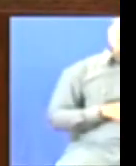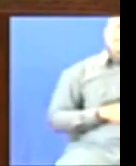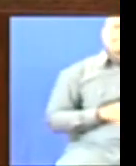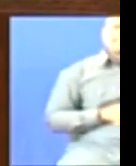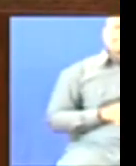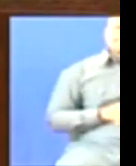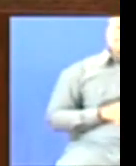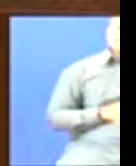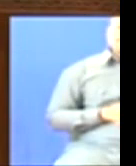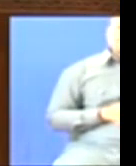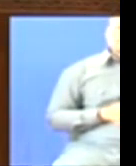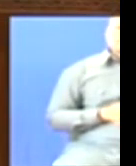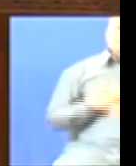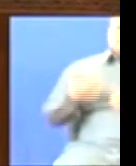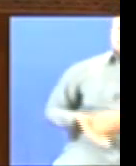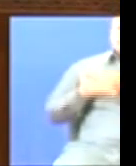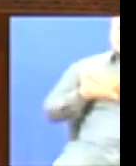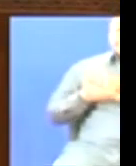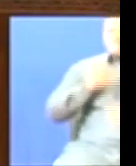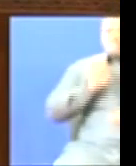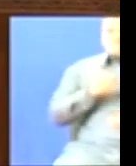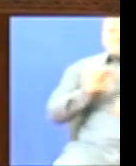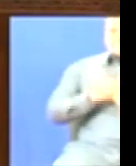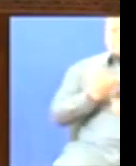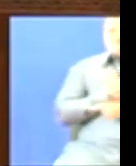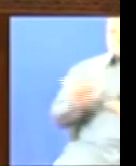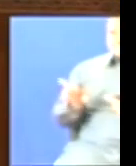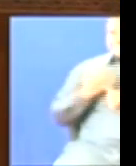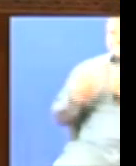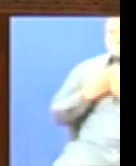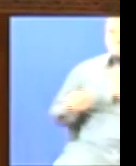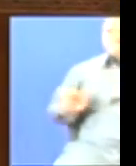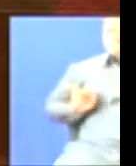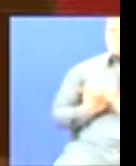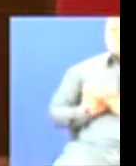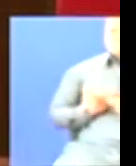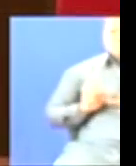Mheshimiwa naibu spika, jambo jingine ambalo nahitaji kulisema kwa kifupi sana.